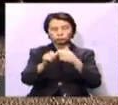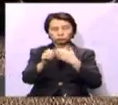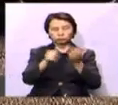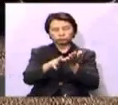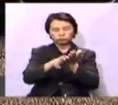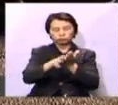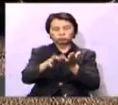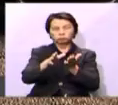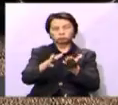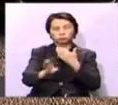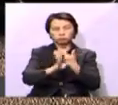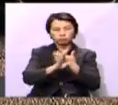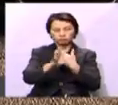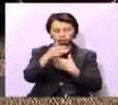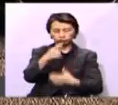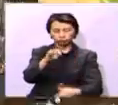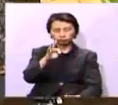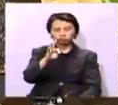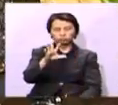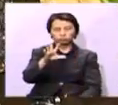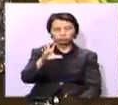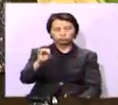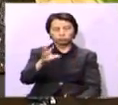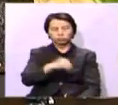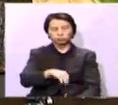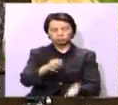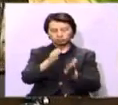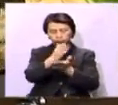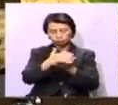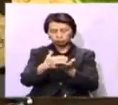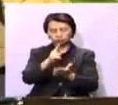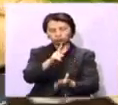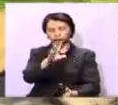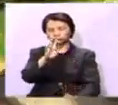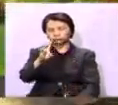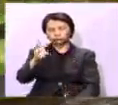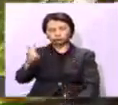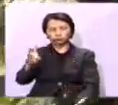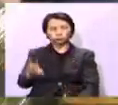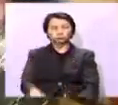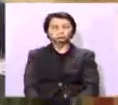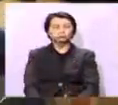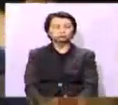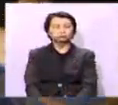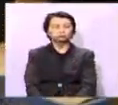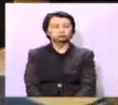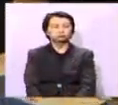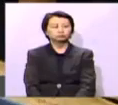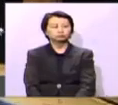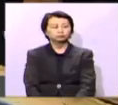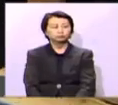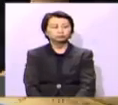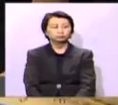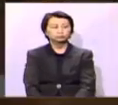Berbahaya 1952 dan Seksyen 117 Kanun Prosedur Jenayah.